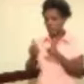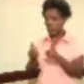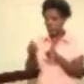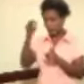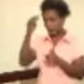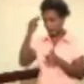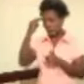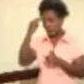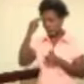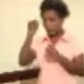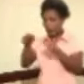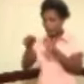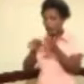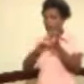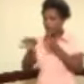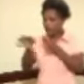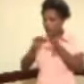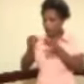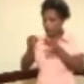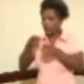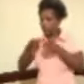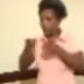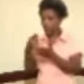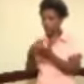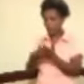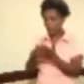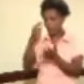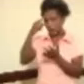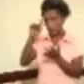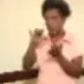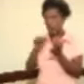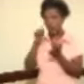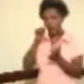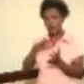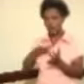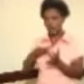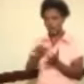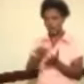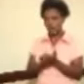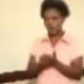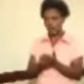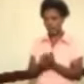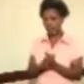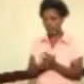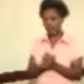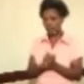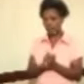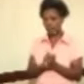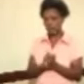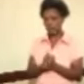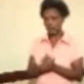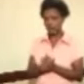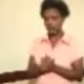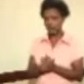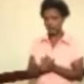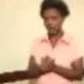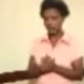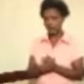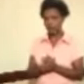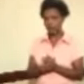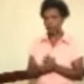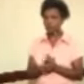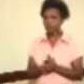la mémoire, yeah. Ça fait 2 secondes que je vous ai dit que tout avait été géré par Madame Natacha Magloire, mon real estate agent. Okay.